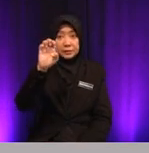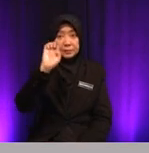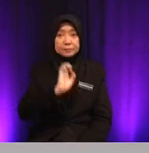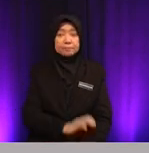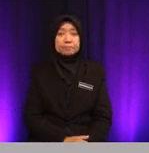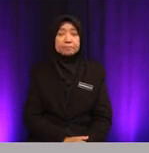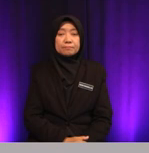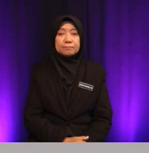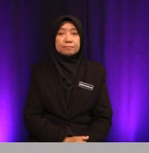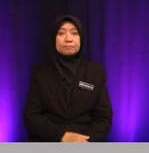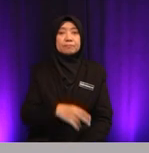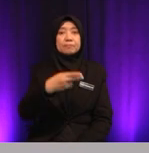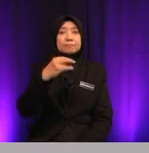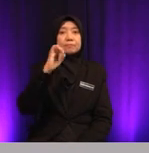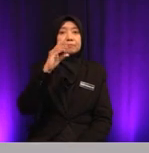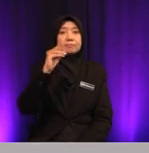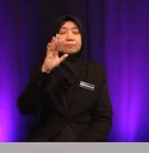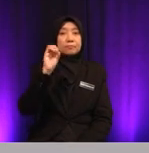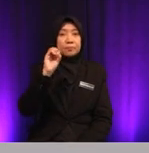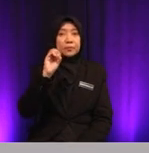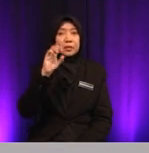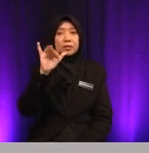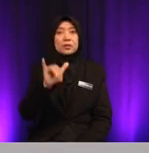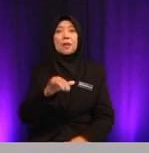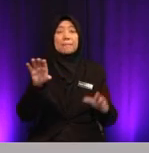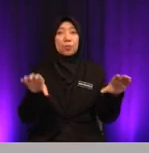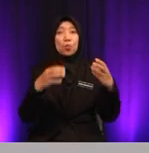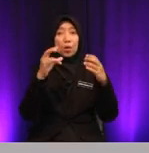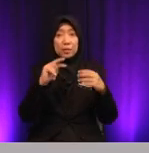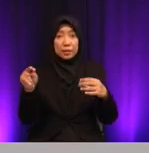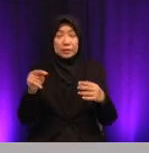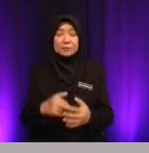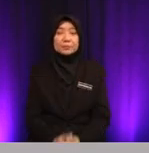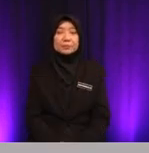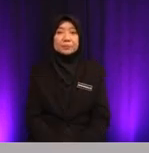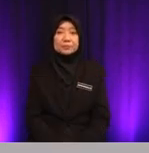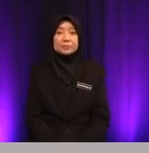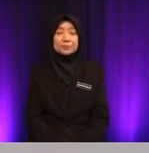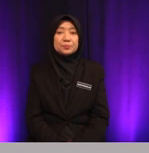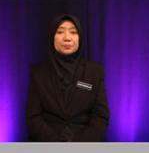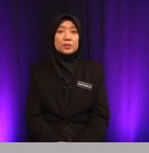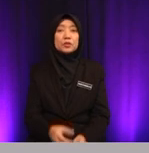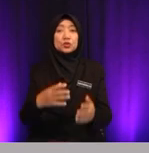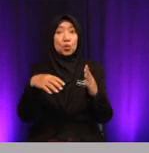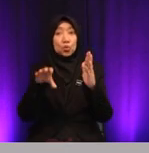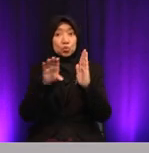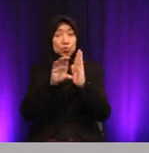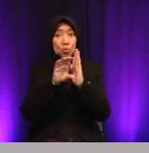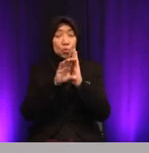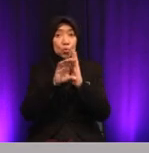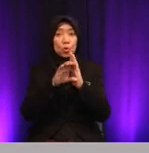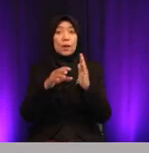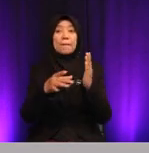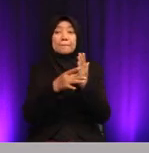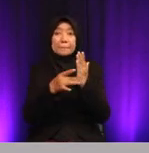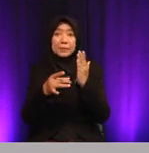Hero sianie soulter butil adalah buatan yang Allah tegeliar adalah seperti apa